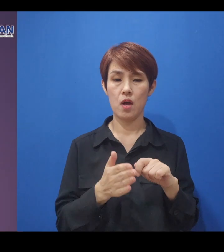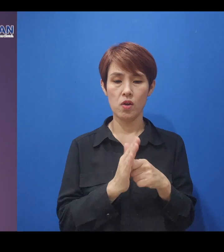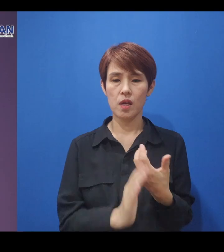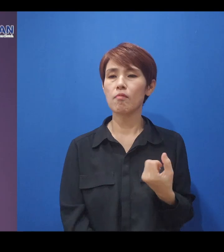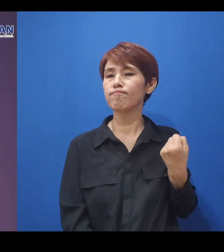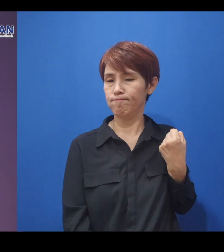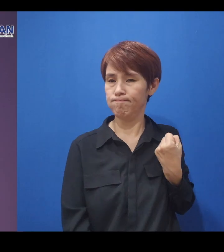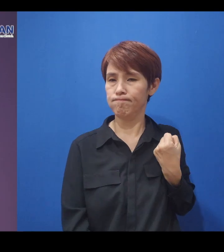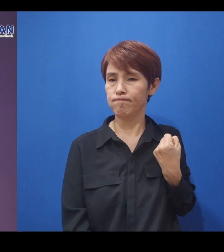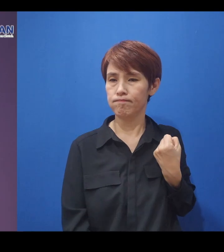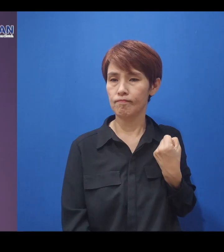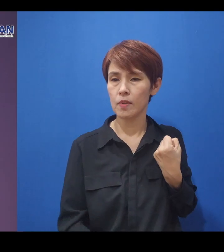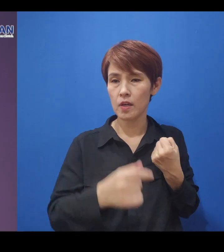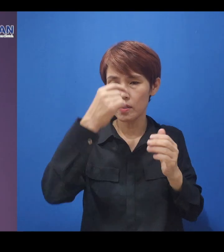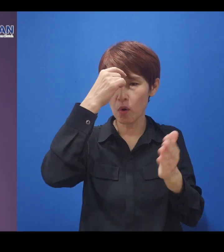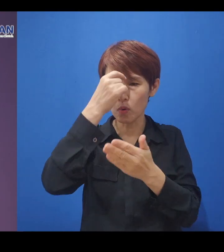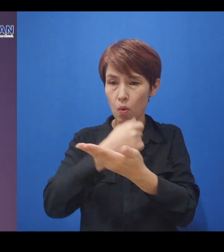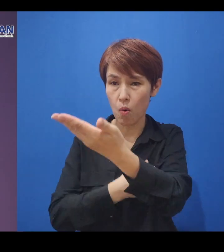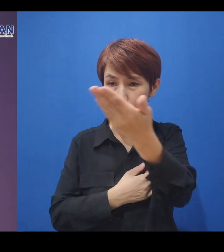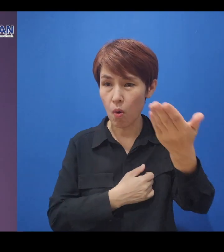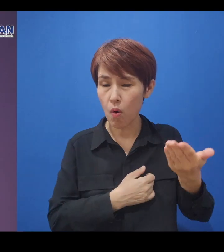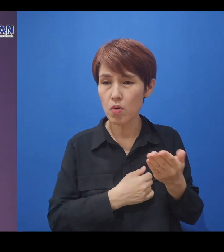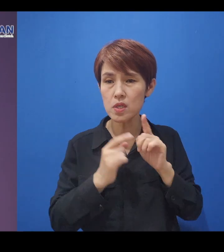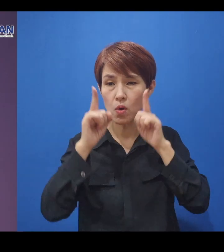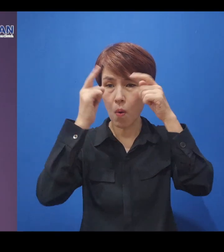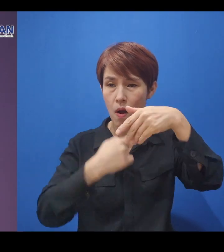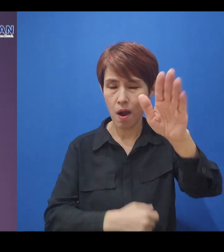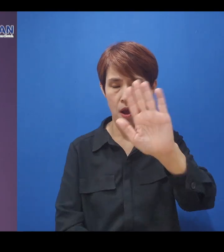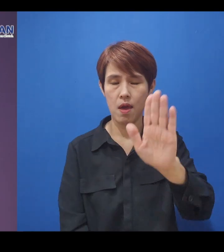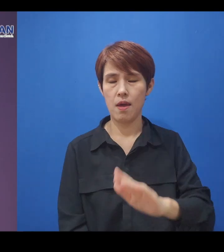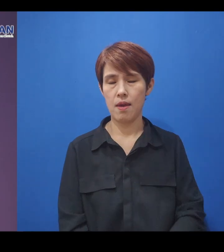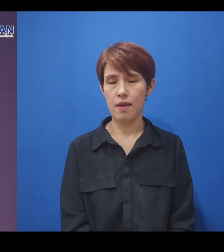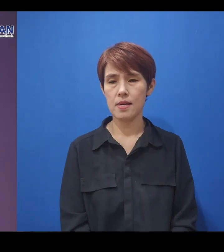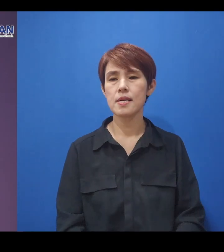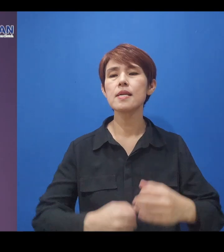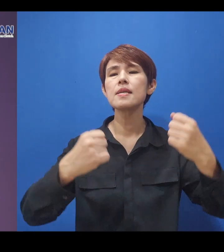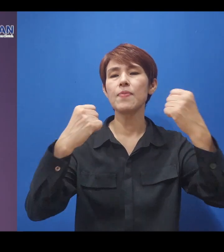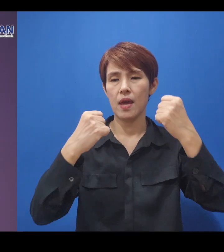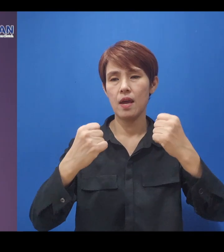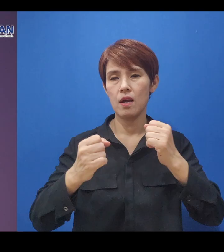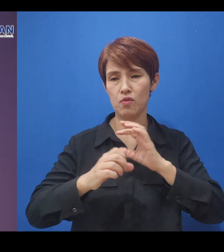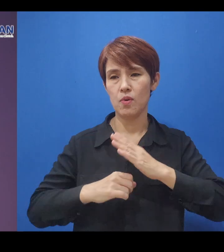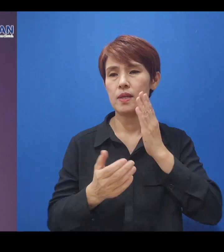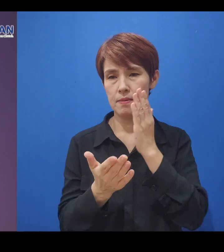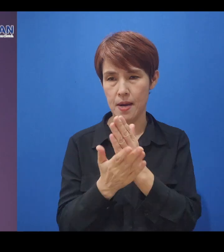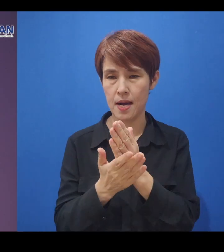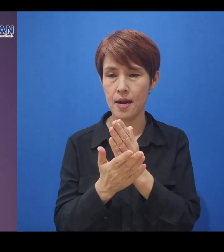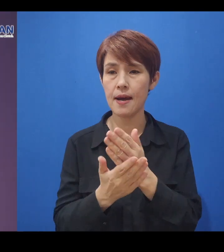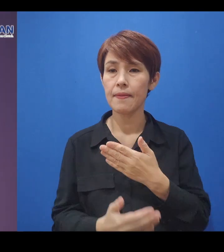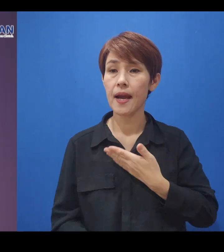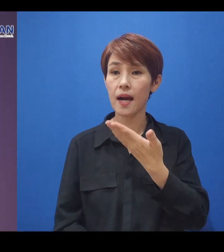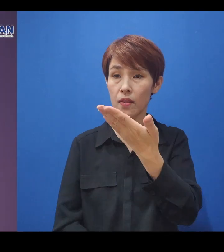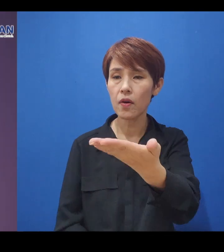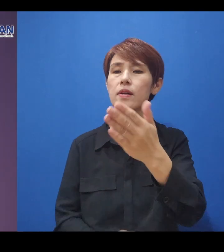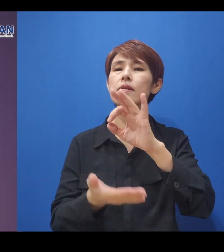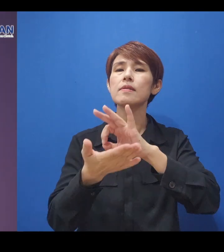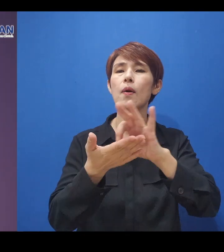있으니 두려워하지 마라. 힘내라. 내가 너를